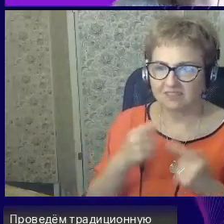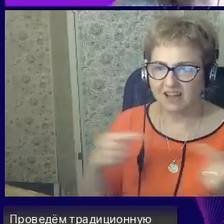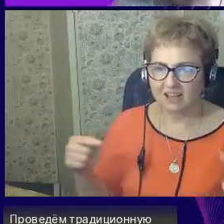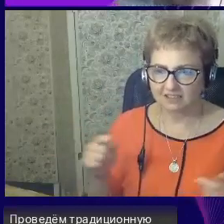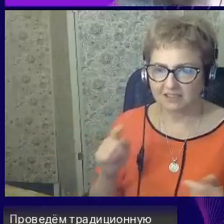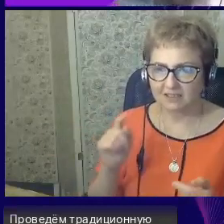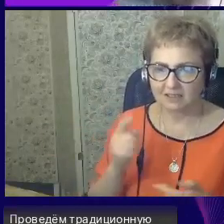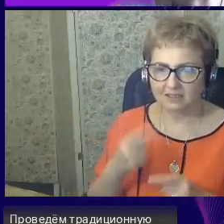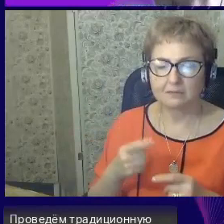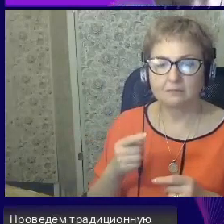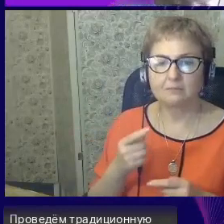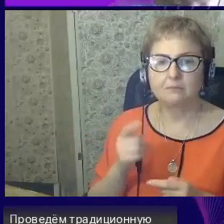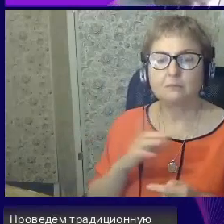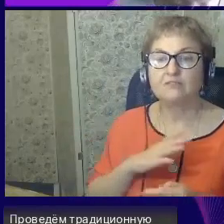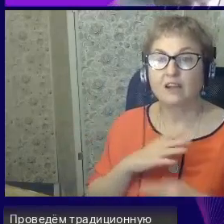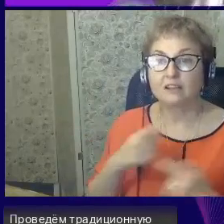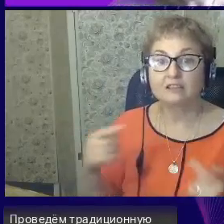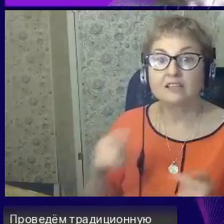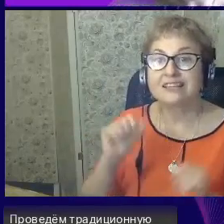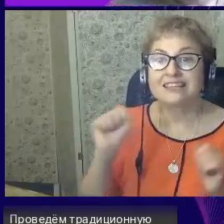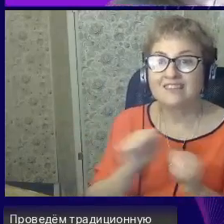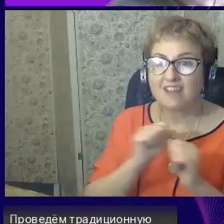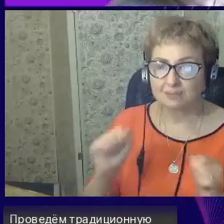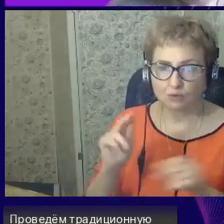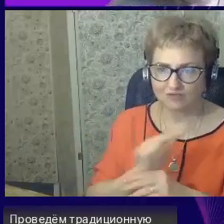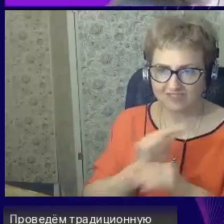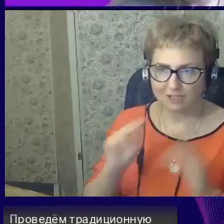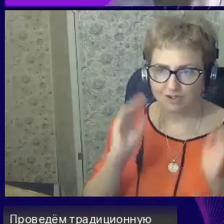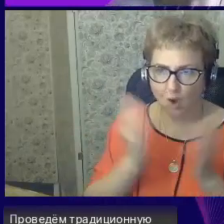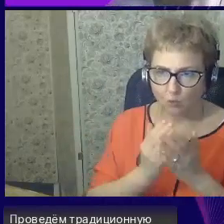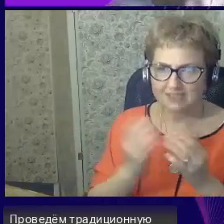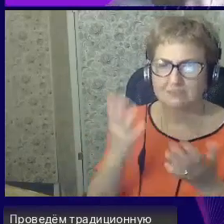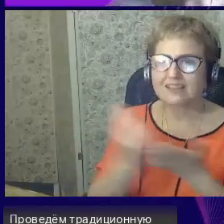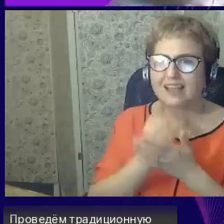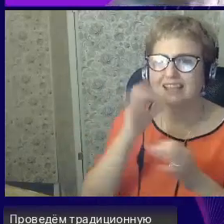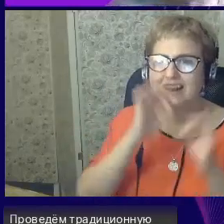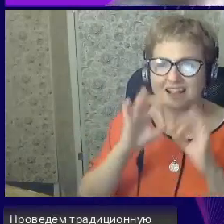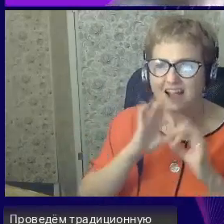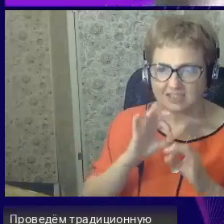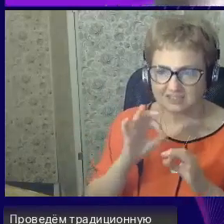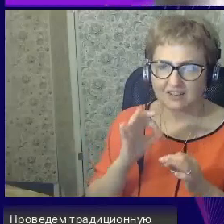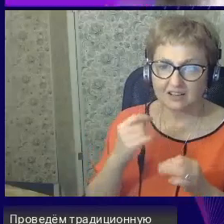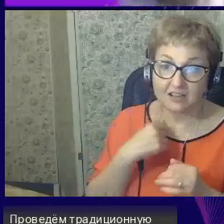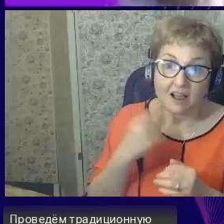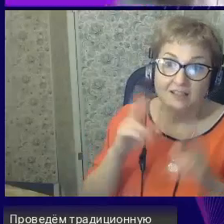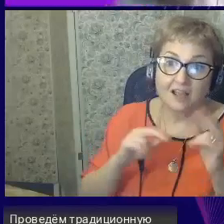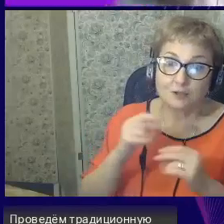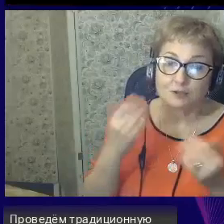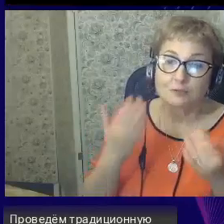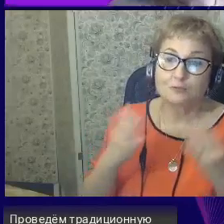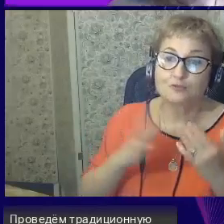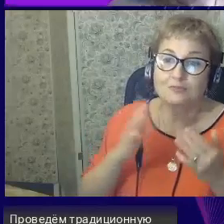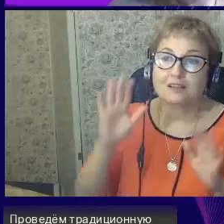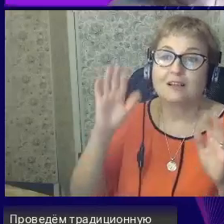разным. Вот. Итак, невозможно вылечить аутизм, найти лекарство от аутизма. Я, конечно, надеюсь, что это когда-нибудь